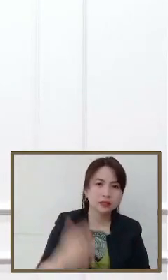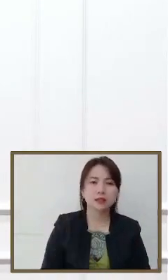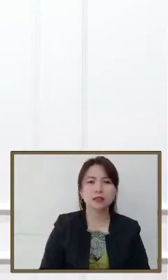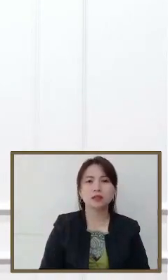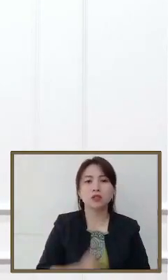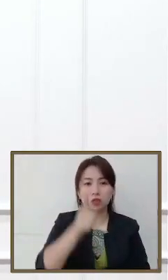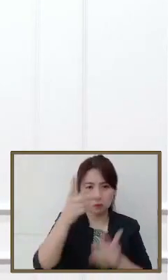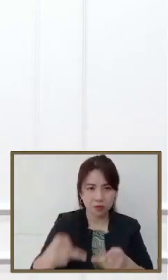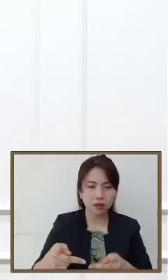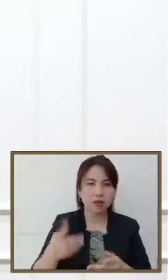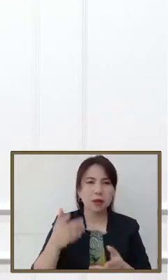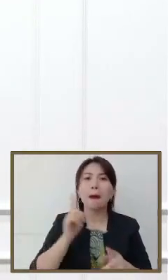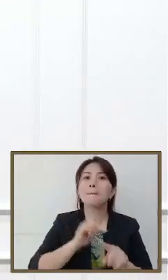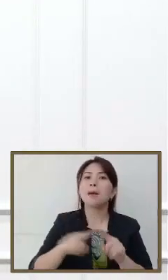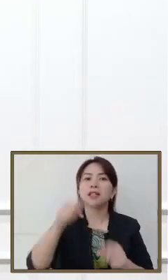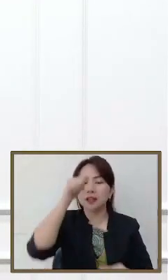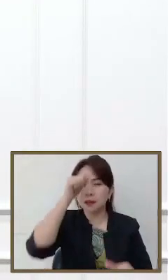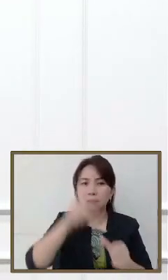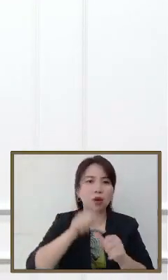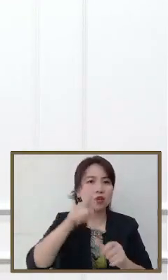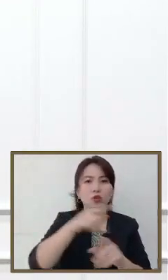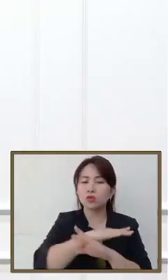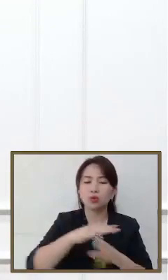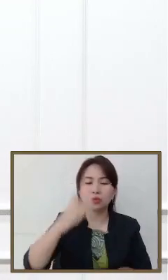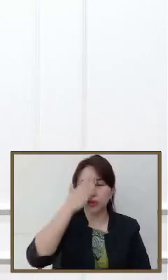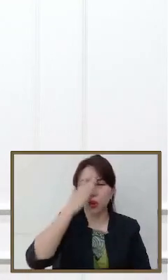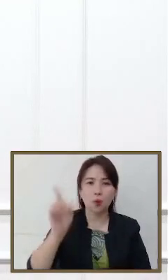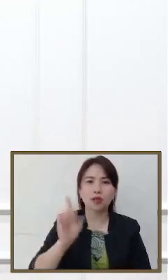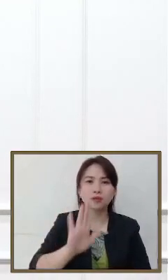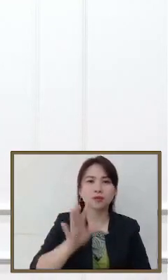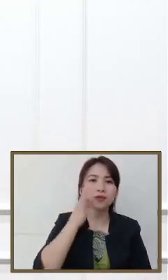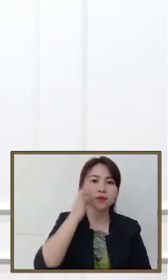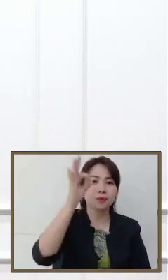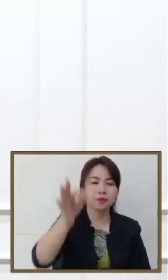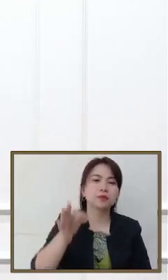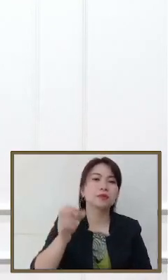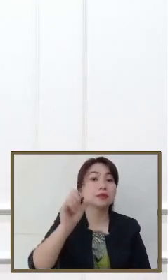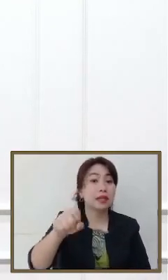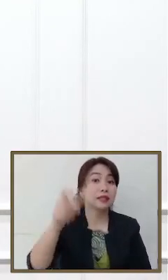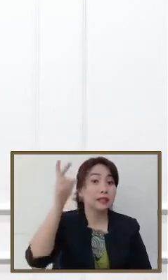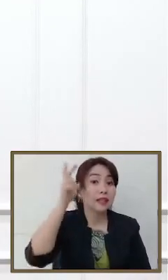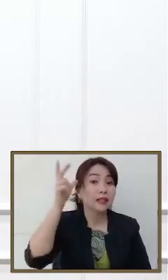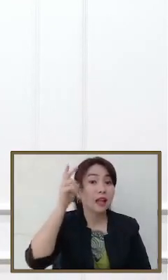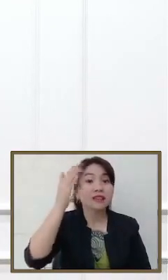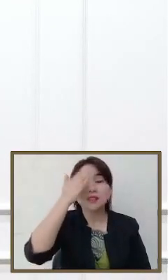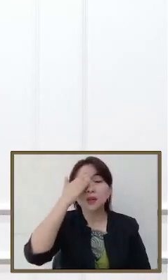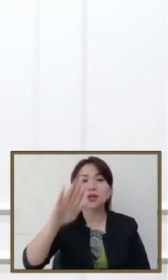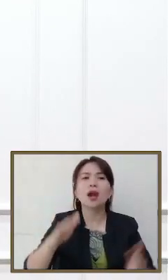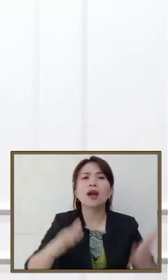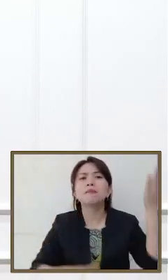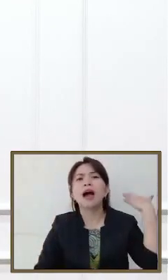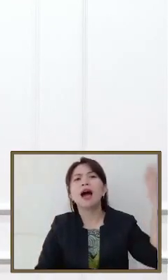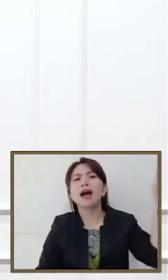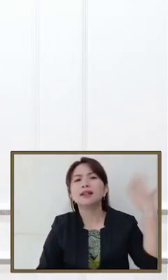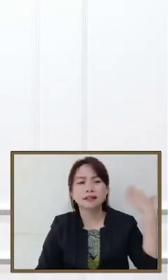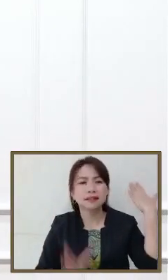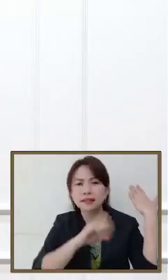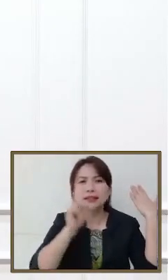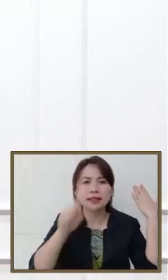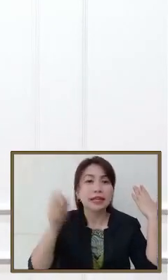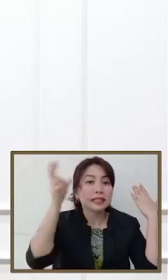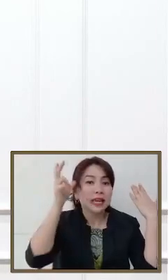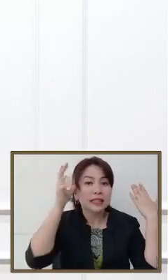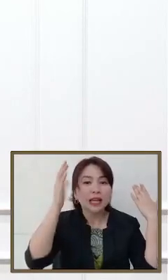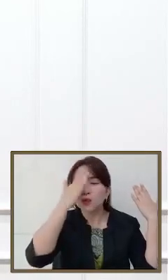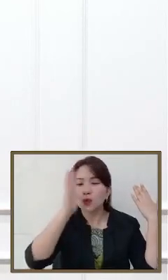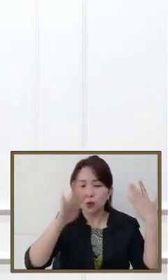ang bukas Amen ang diyablo ang alam niya lang mga kapatid Yung nakaraaan mo rin ang alam niya lang din yung kasalukuyang kalagayan